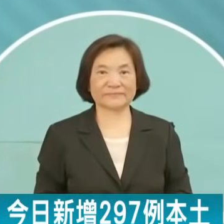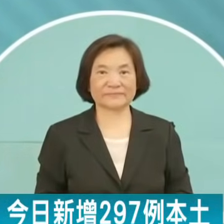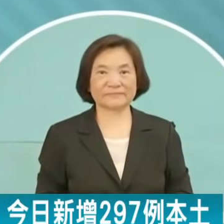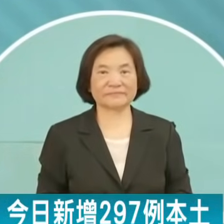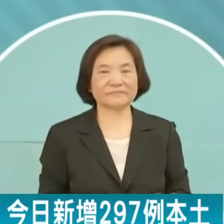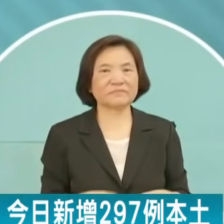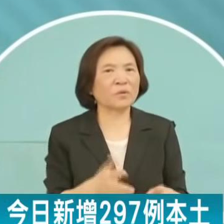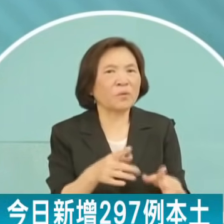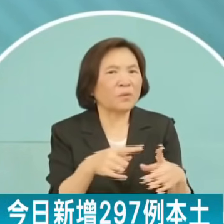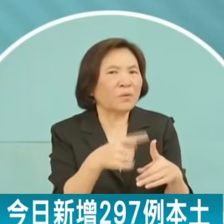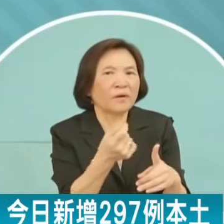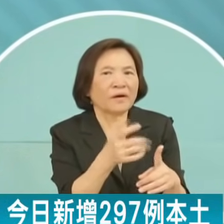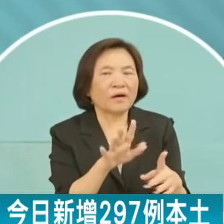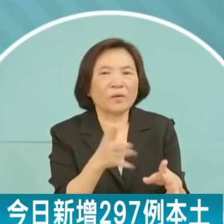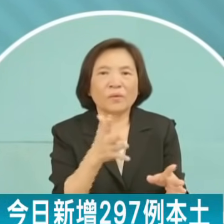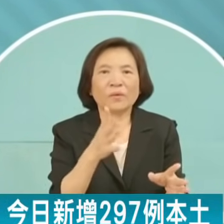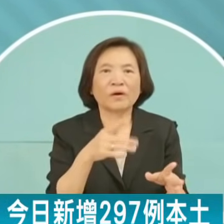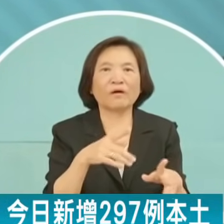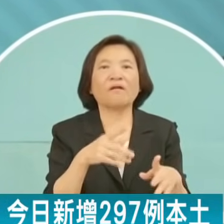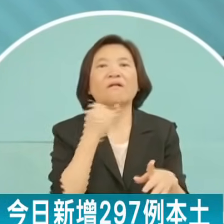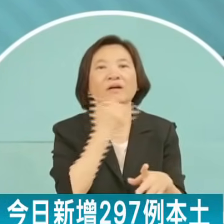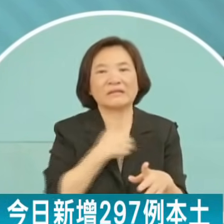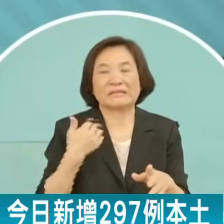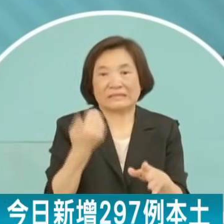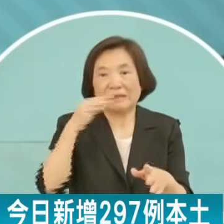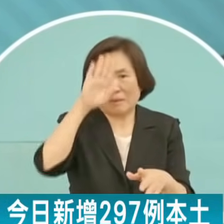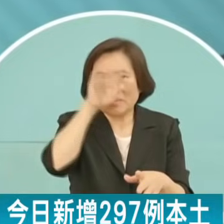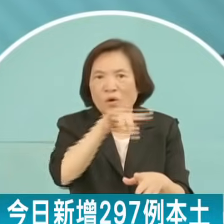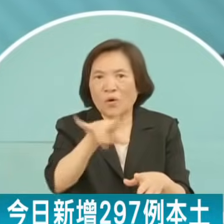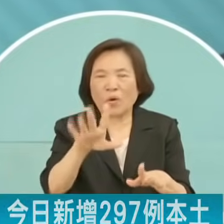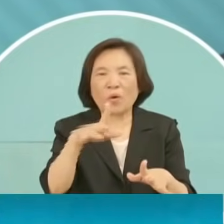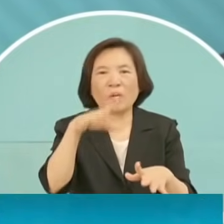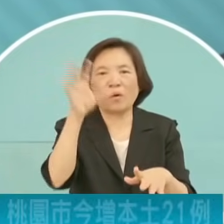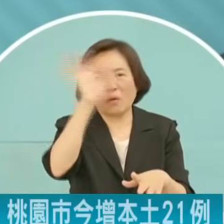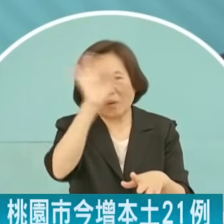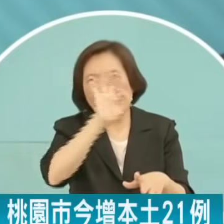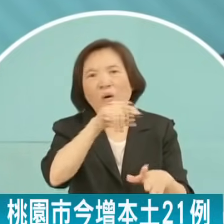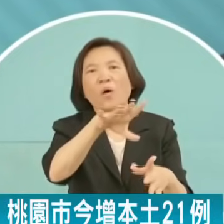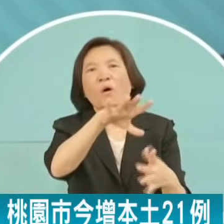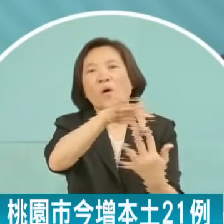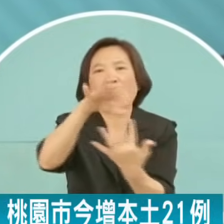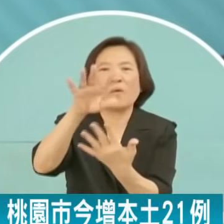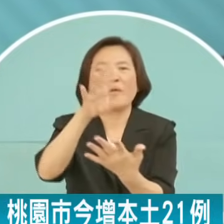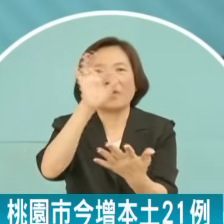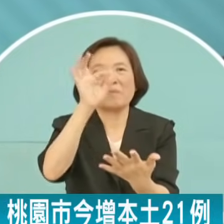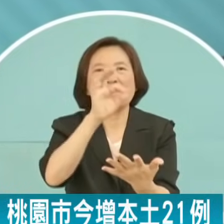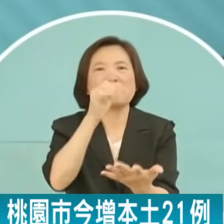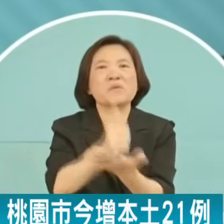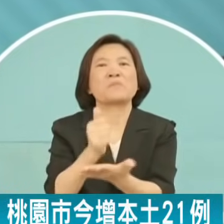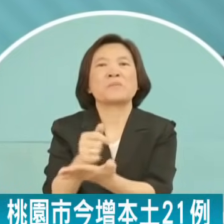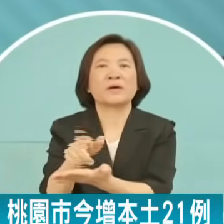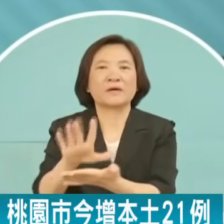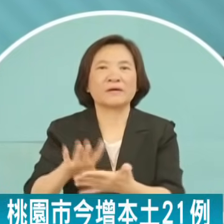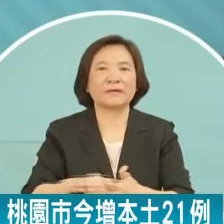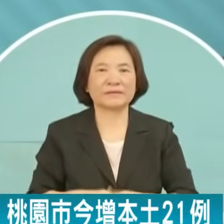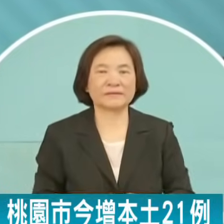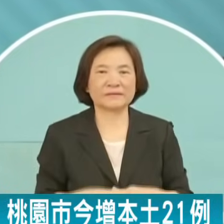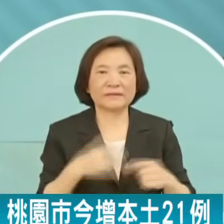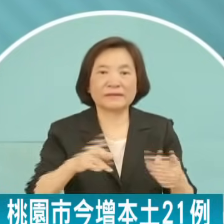能是说反正有病的都筛出来了，那反正是其他的地方。那我们在检查台北市其他医院